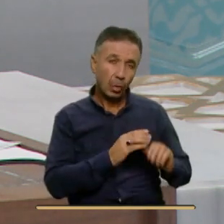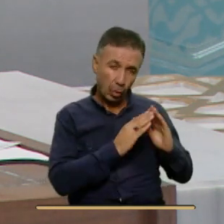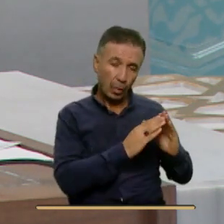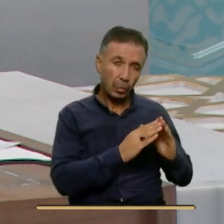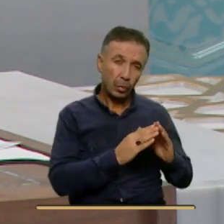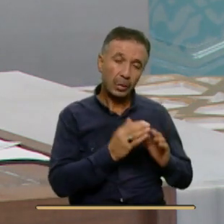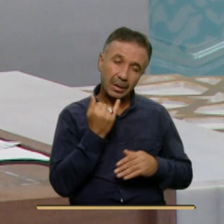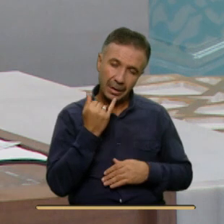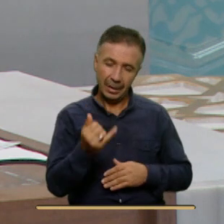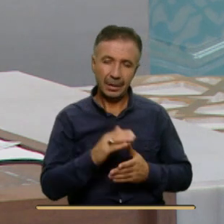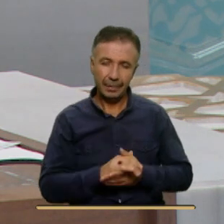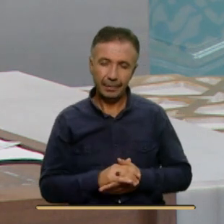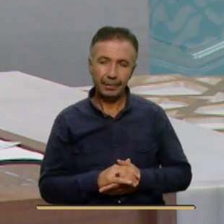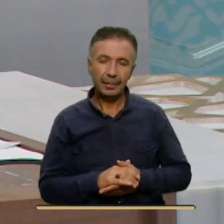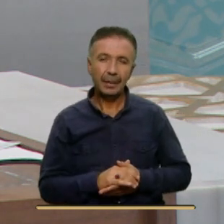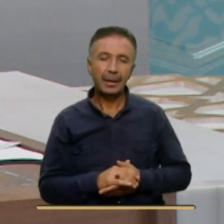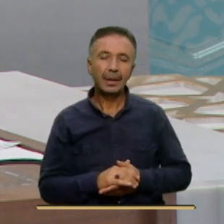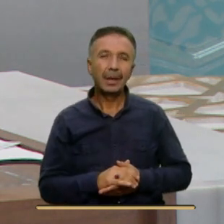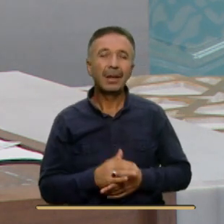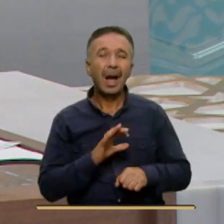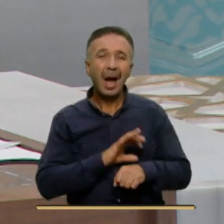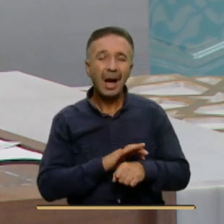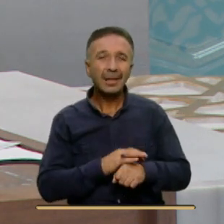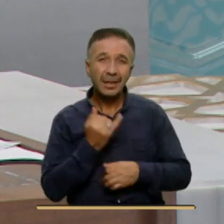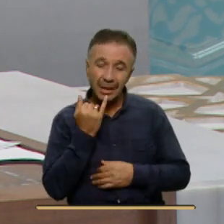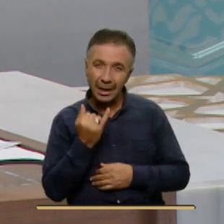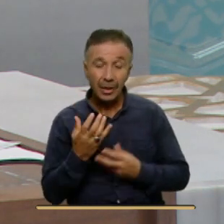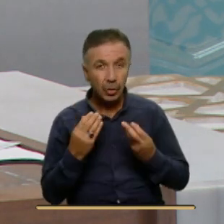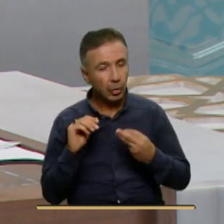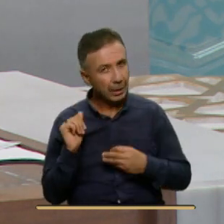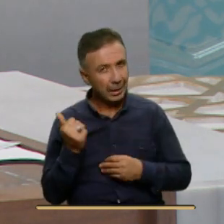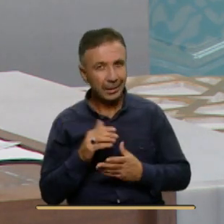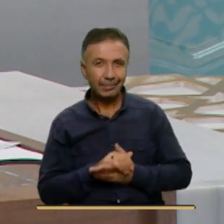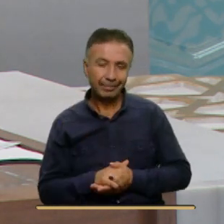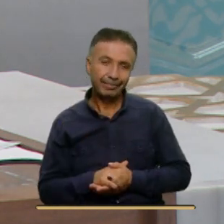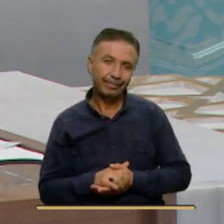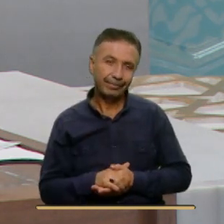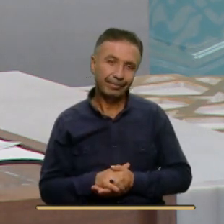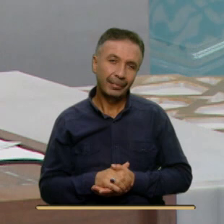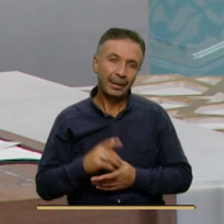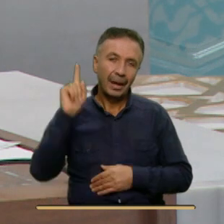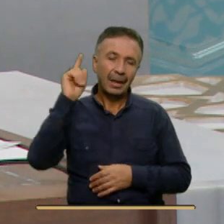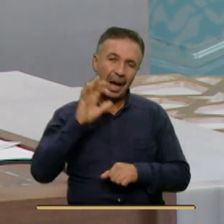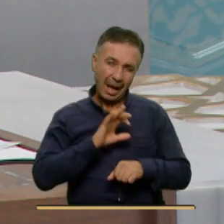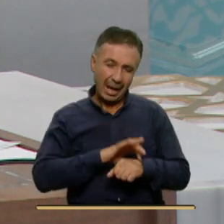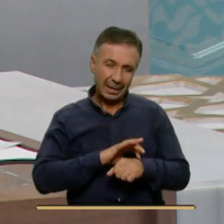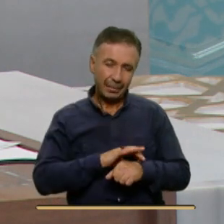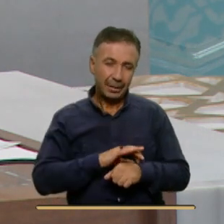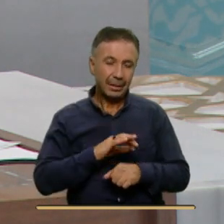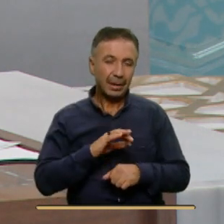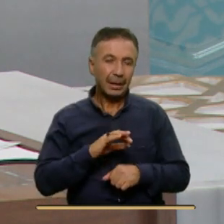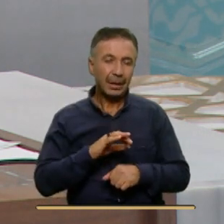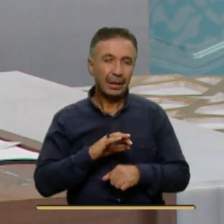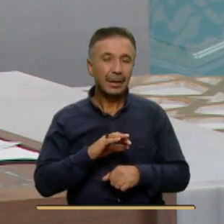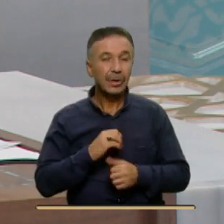Ziyaret, hasta ziyareti çok değerlidir kıymetli müminler. Allah hastalarımıza şifalar ihsan